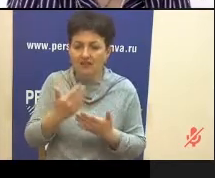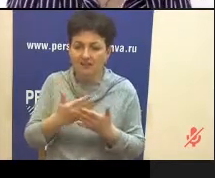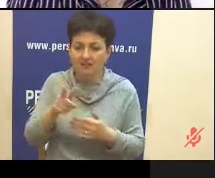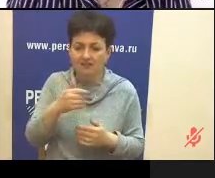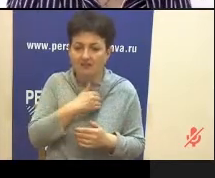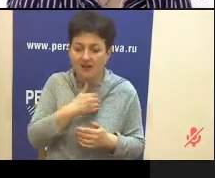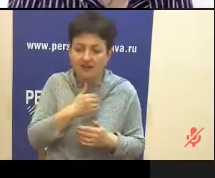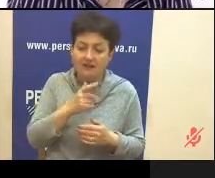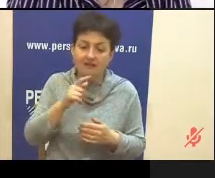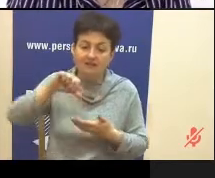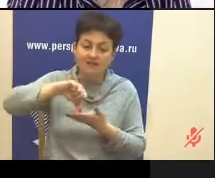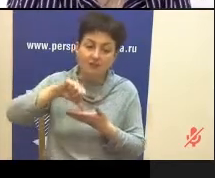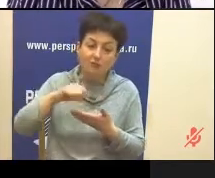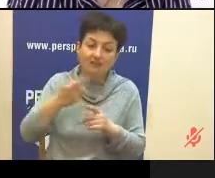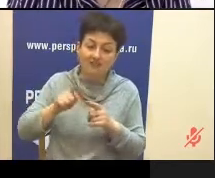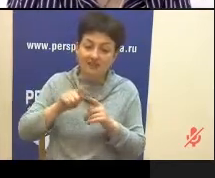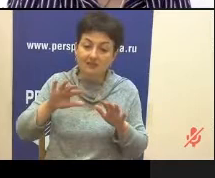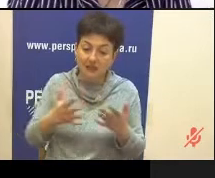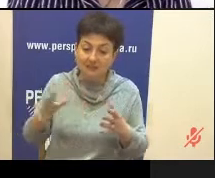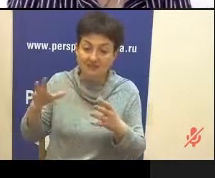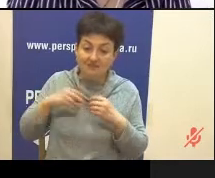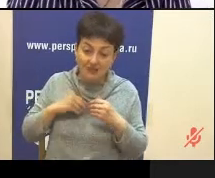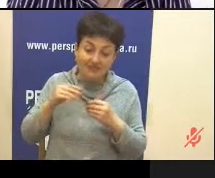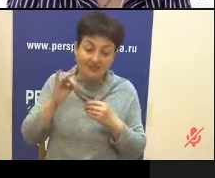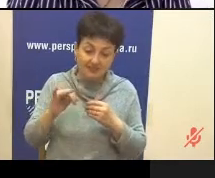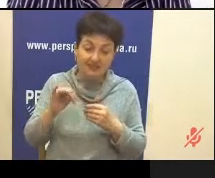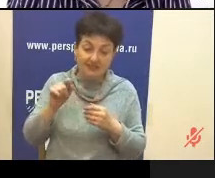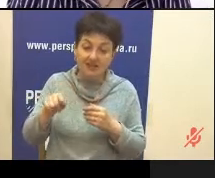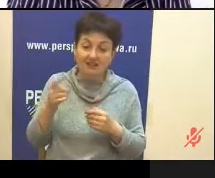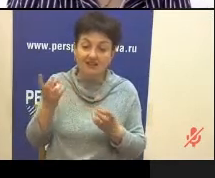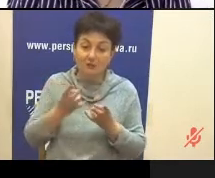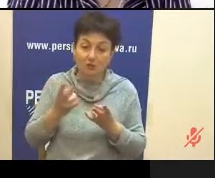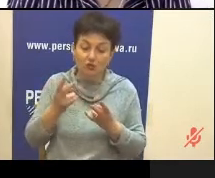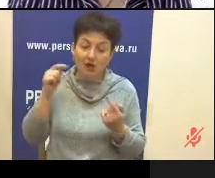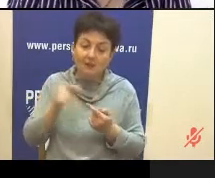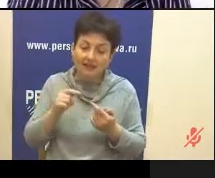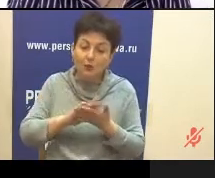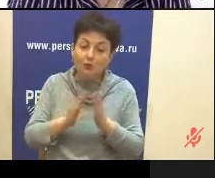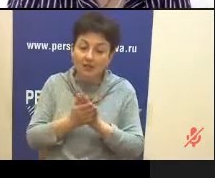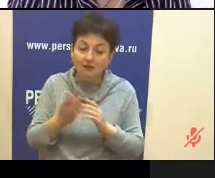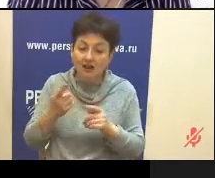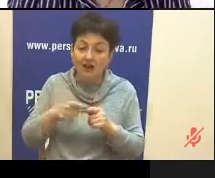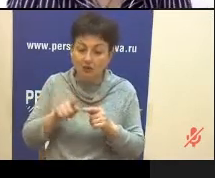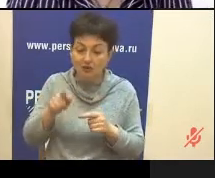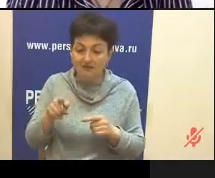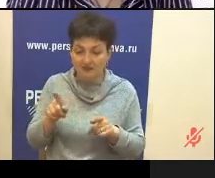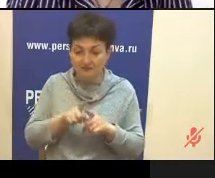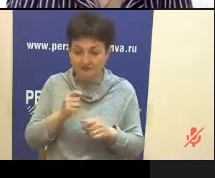хотели выступить в этом событии вместе, и тогда вам нужно просто определить условия, на которых вы это